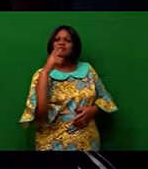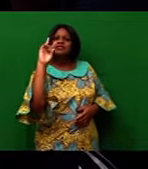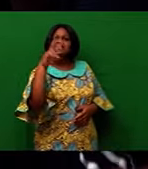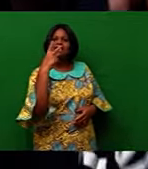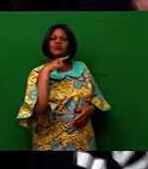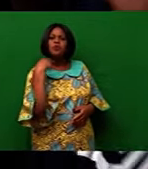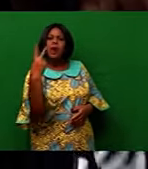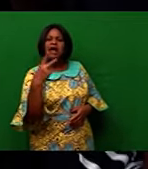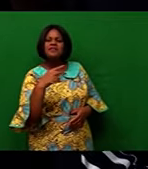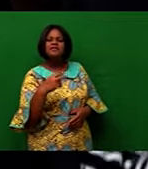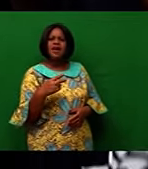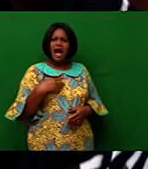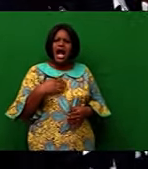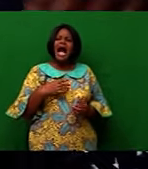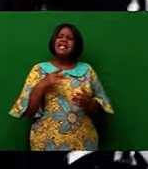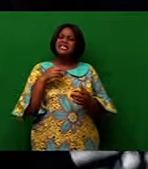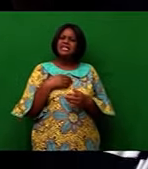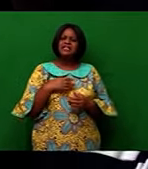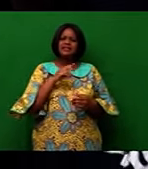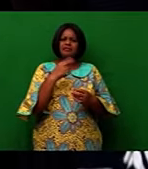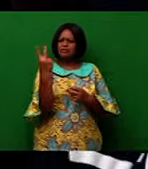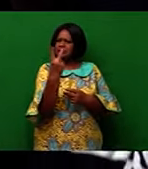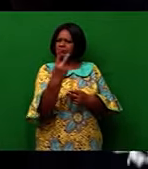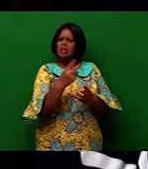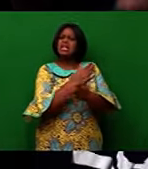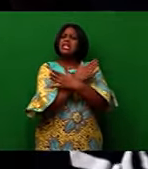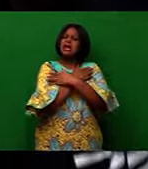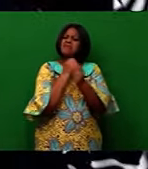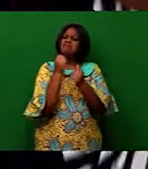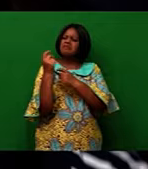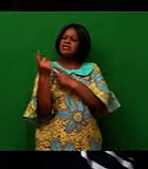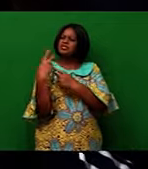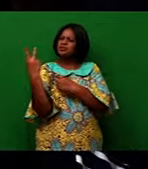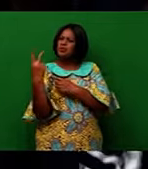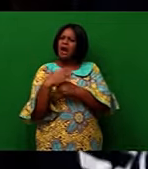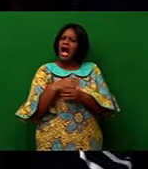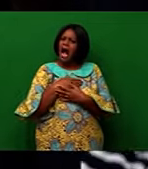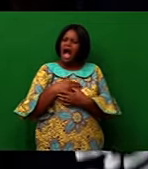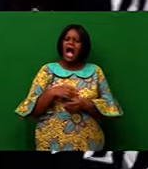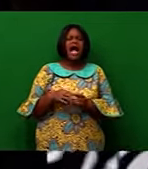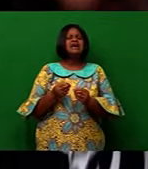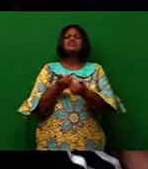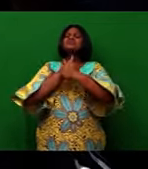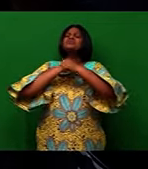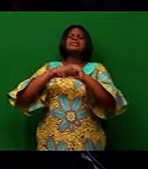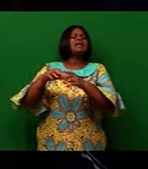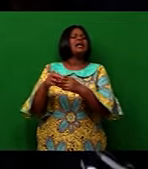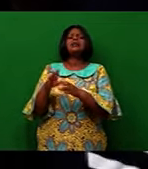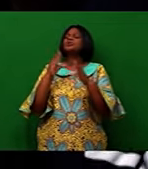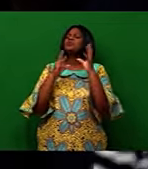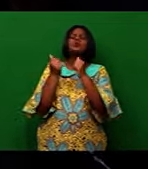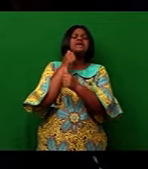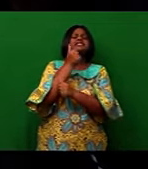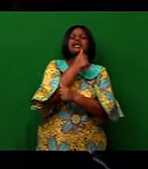kwandinobva. Chitendero chedu chinobvumidza murume kuroora vakadzi kusvika vana. Asi nechikonzero